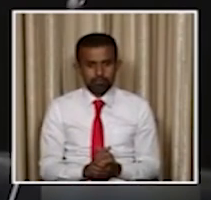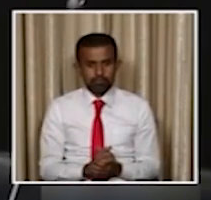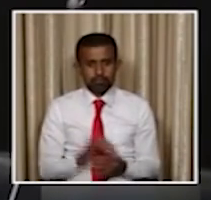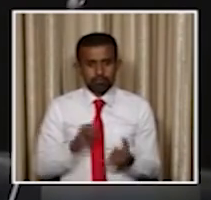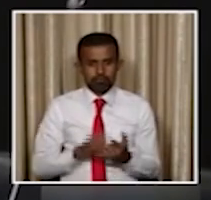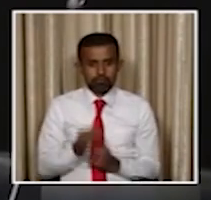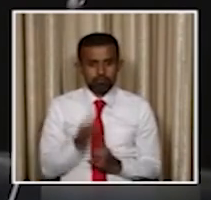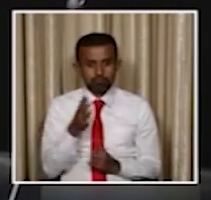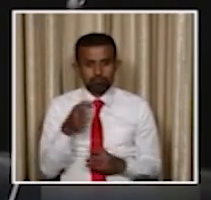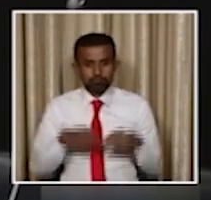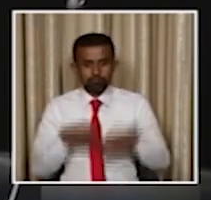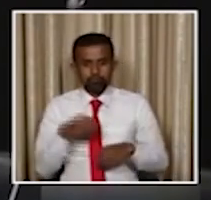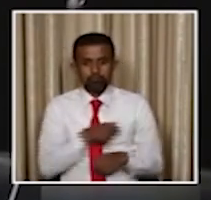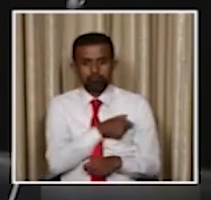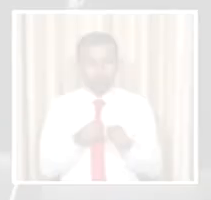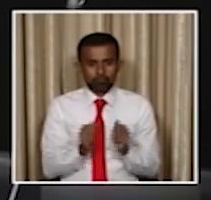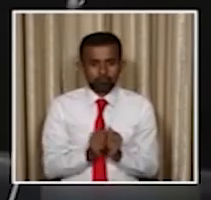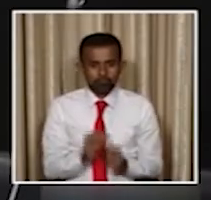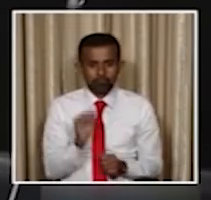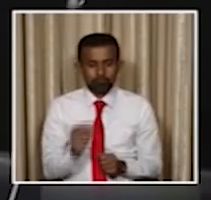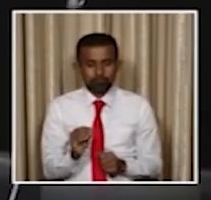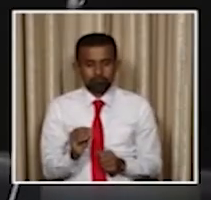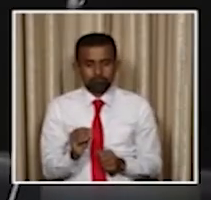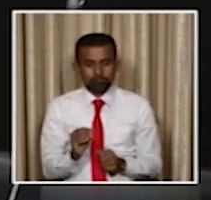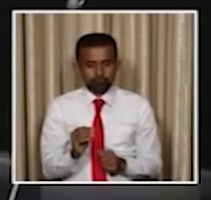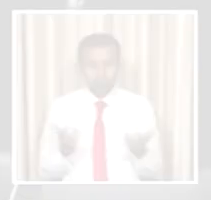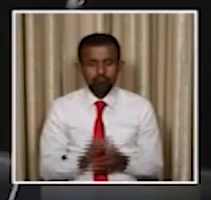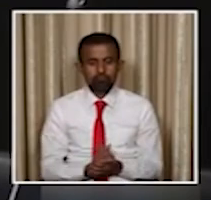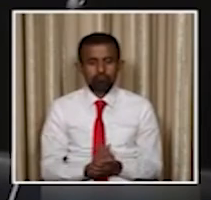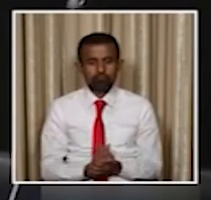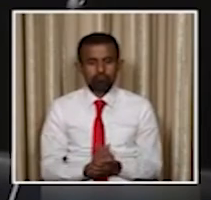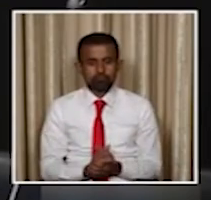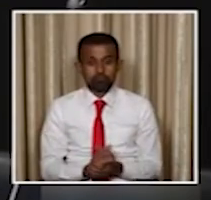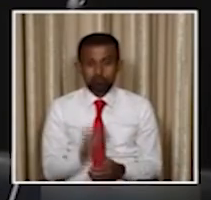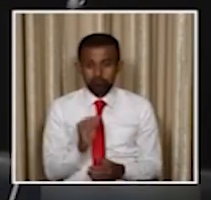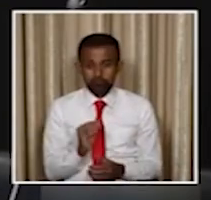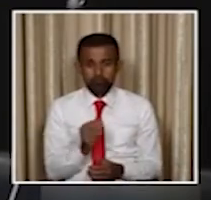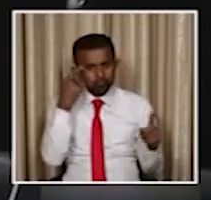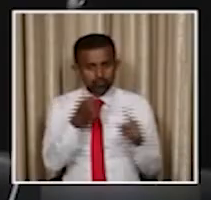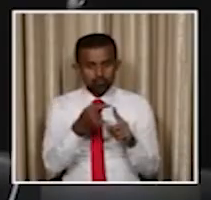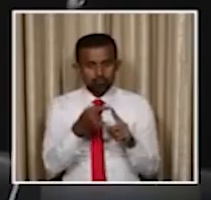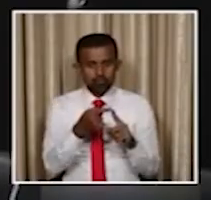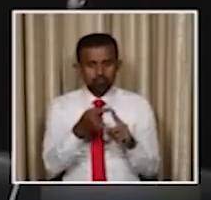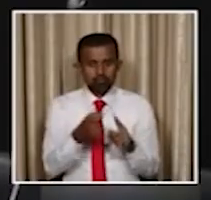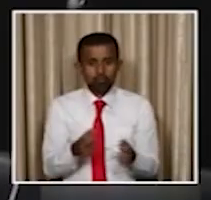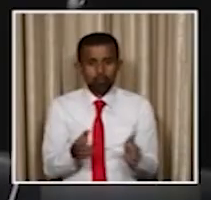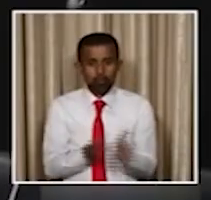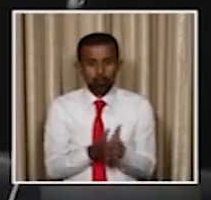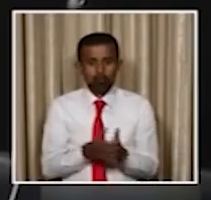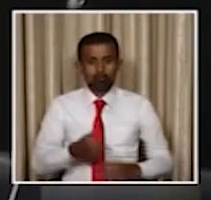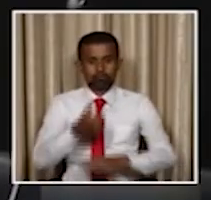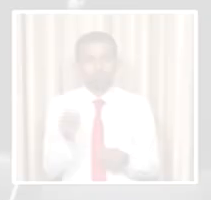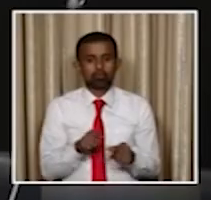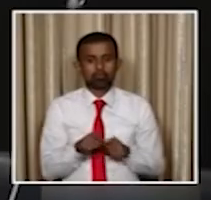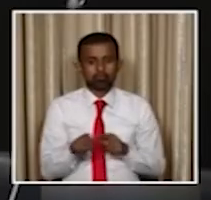ප්‍රේමදාස දේශපාලන නායකයෙක් ලෙස කළා නම් මම ඒ පිළිබඳ පුදුම වෙන්නේ නැහැ. නමුත් මේ මුදල් පිළිබඳ කාරක සභාවේ